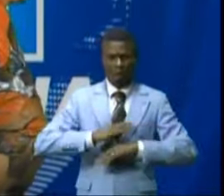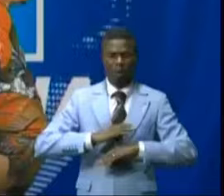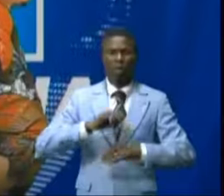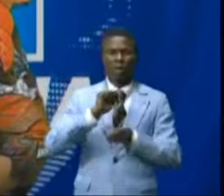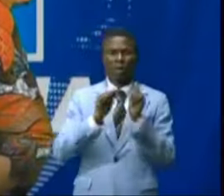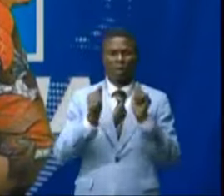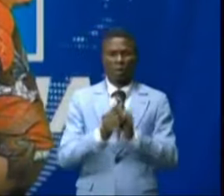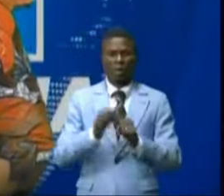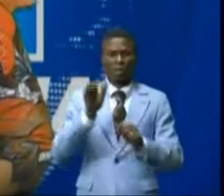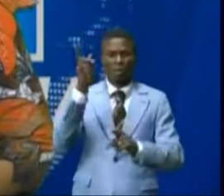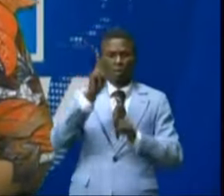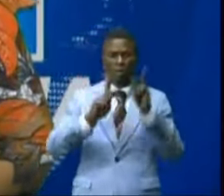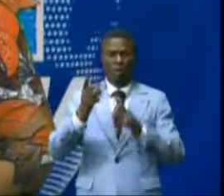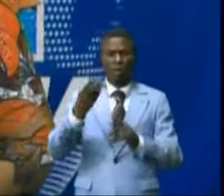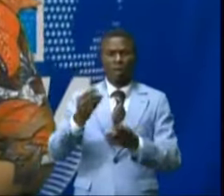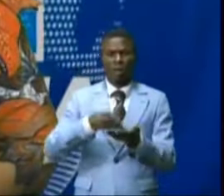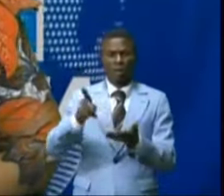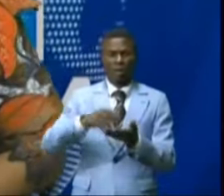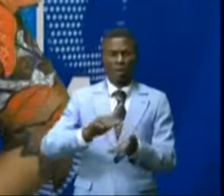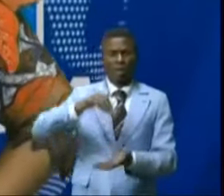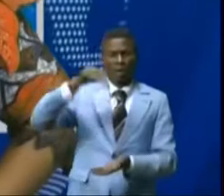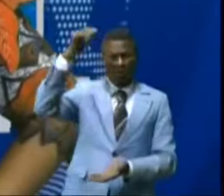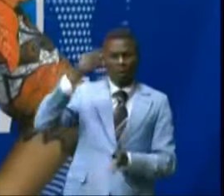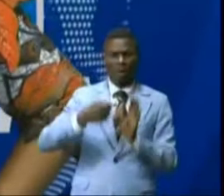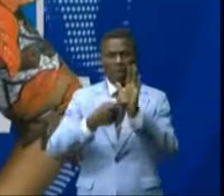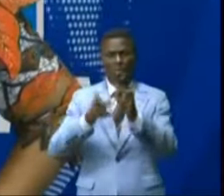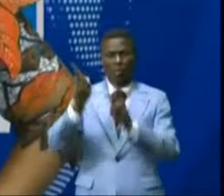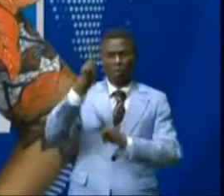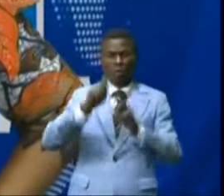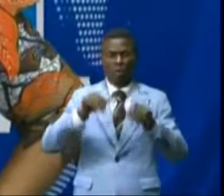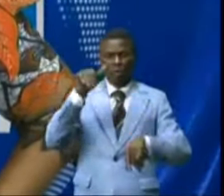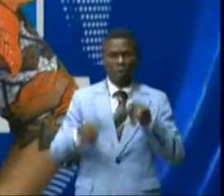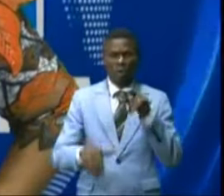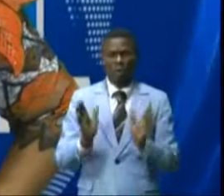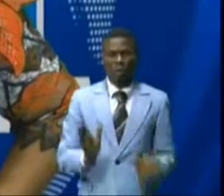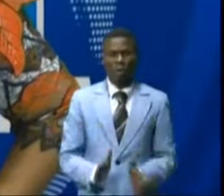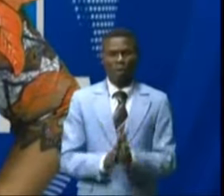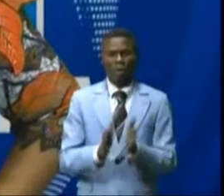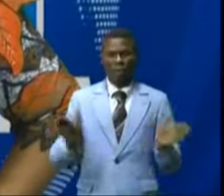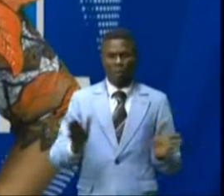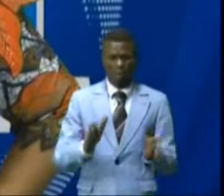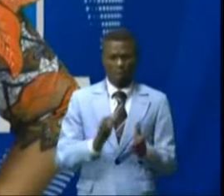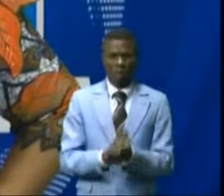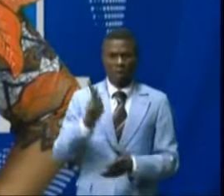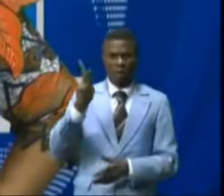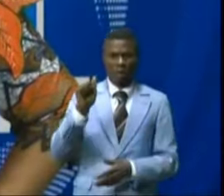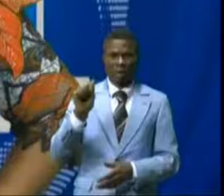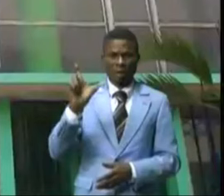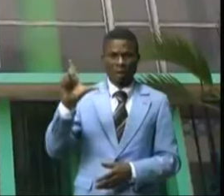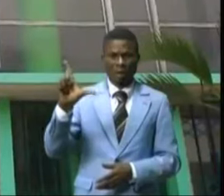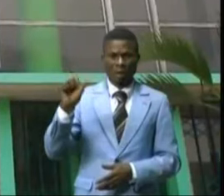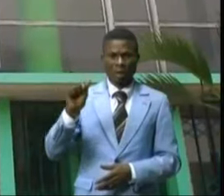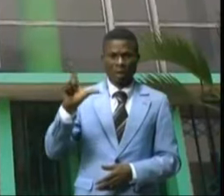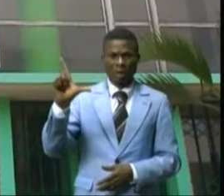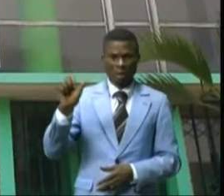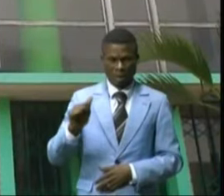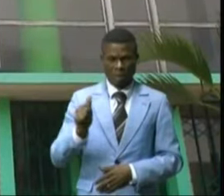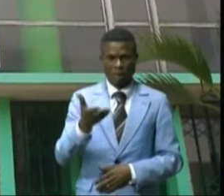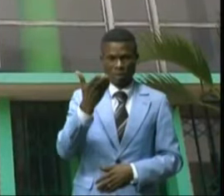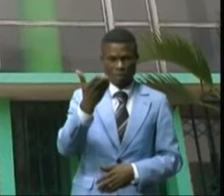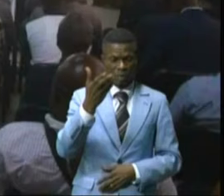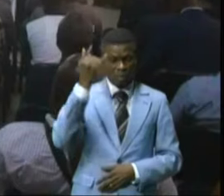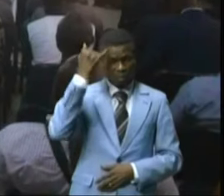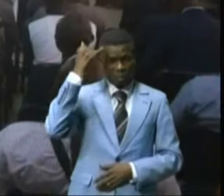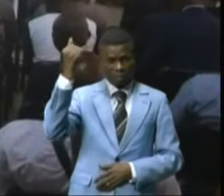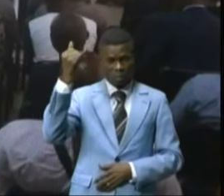impératifs de la masse salariale a été présenté au public par le secrétaire général Christophe Kalanayo. Patrick Ondouang. Dans le